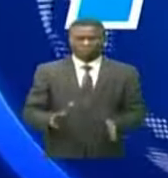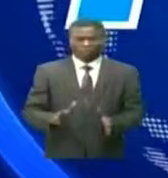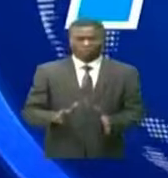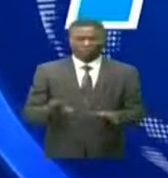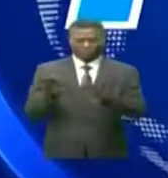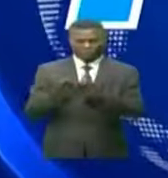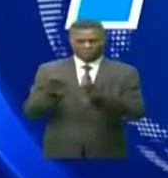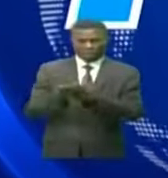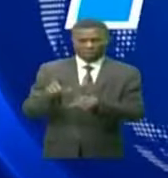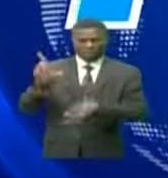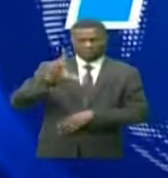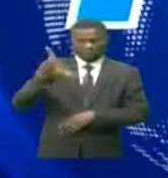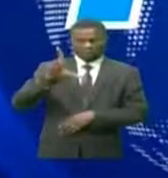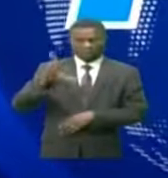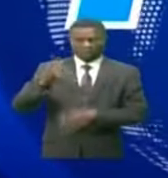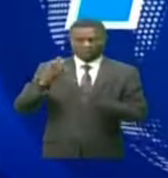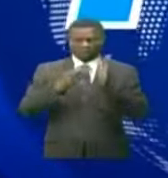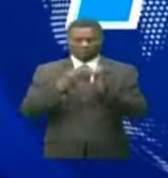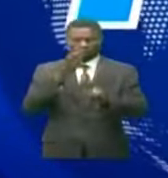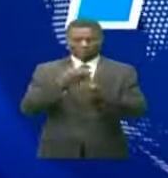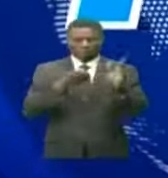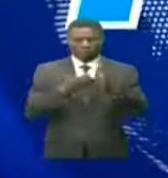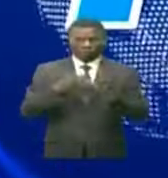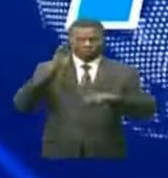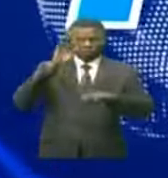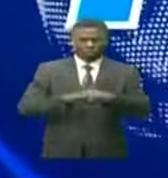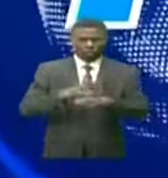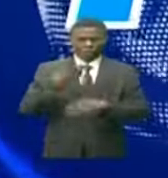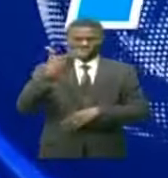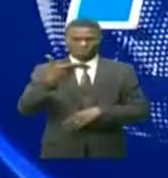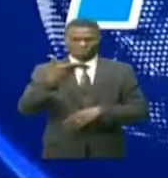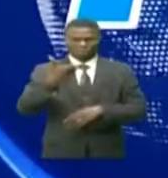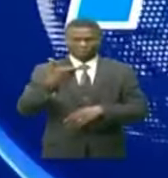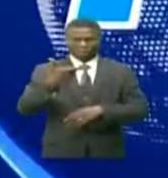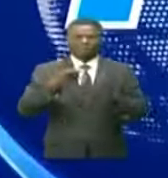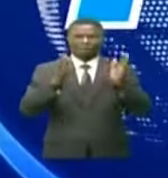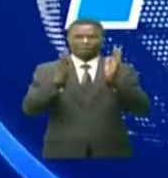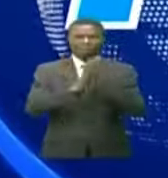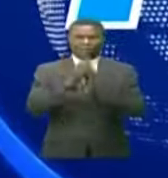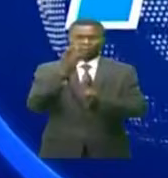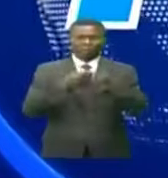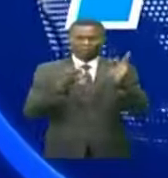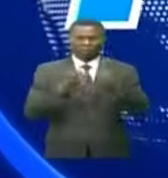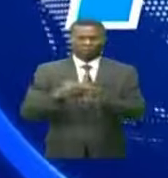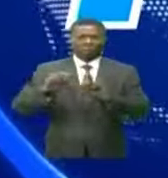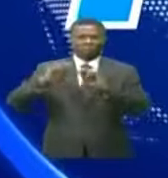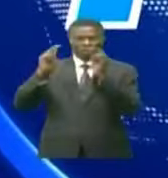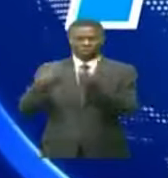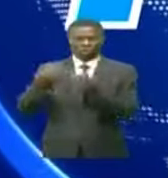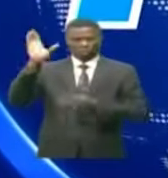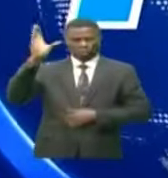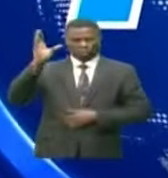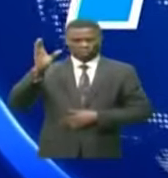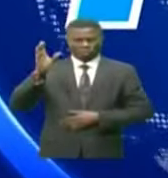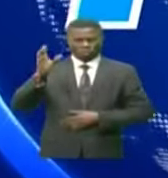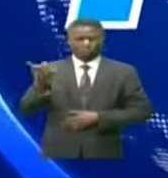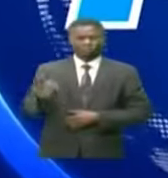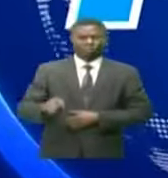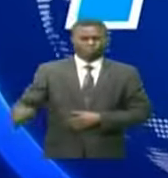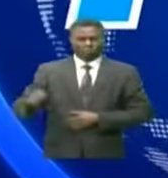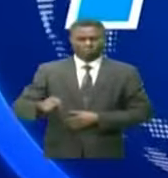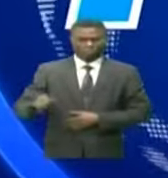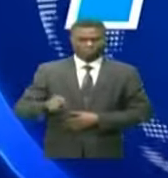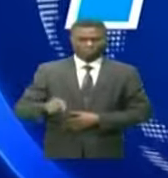la nuit du lundi 9 au mardi 10 octobre 2023 dans le groupement Kisigari en territoire